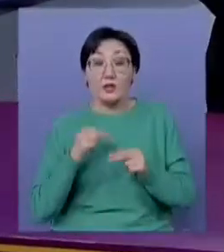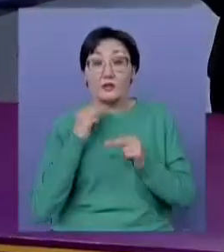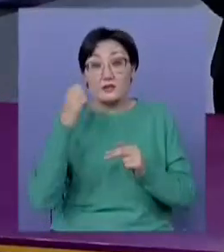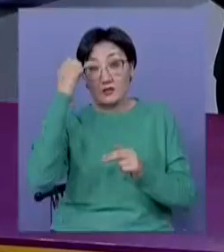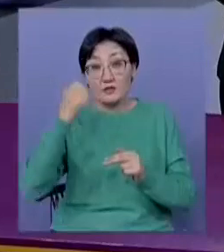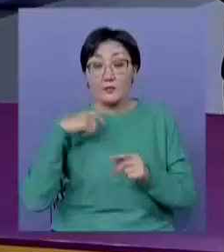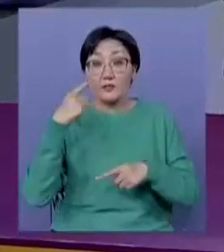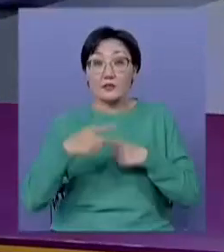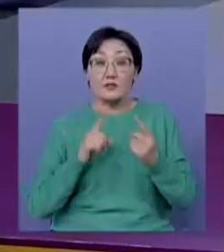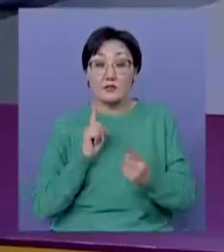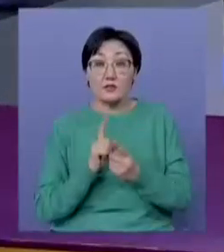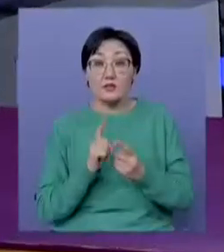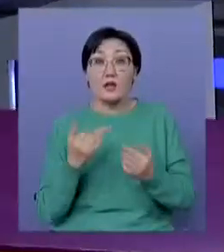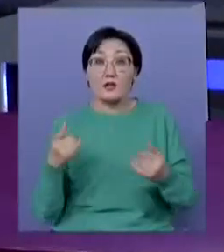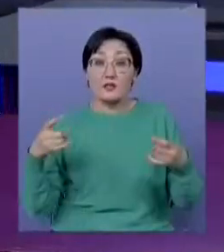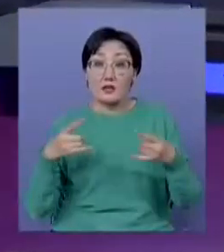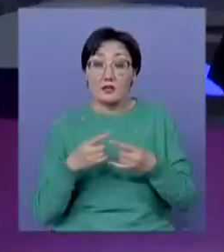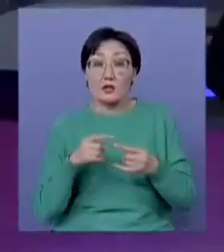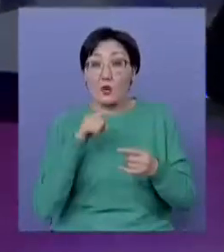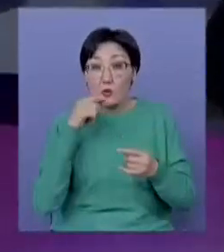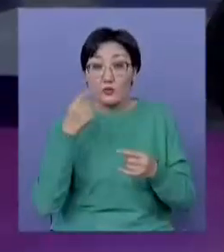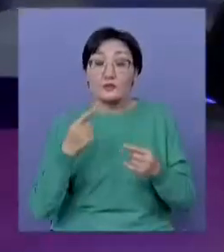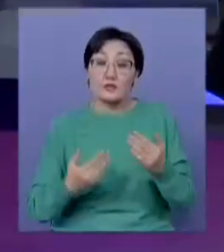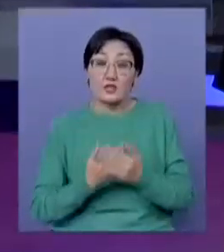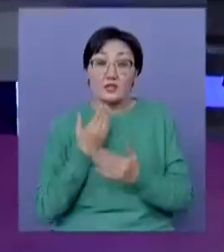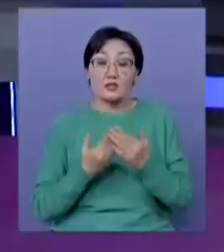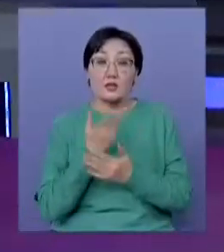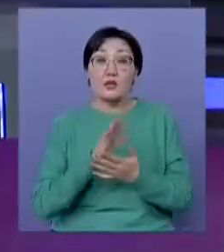Алда орыс тіліндегі жаңалықтар шығарылымы. Онымен әріптесім Диас Махамбетов таныстырады.